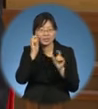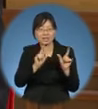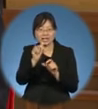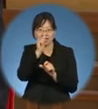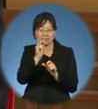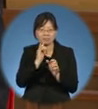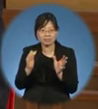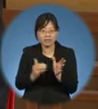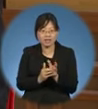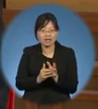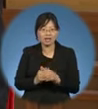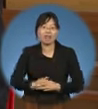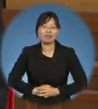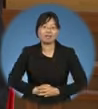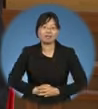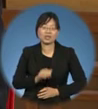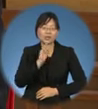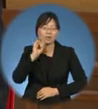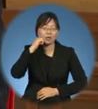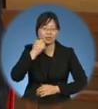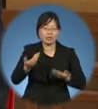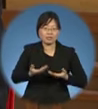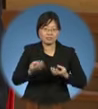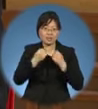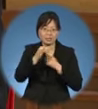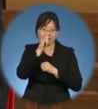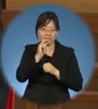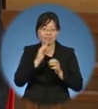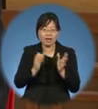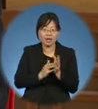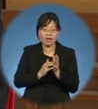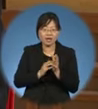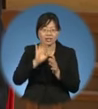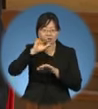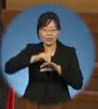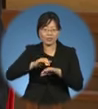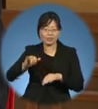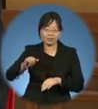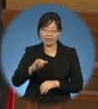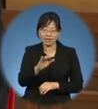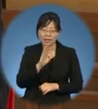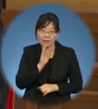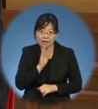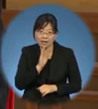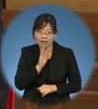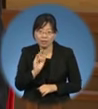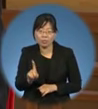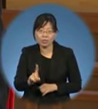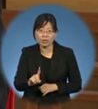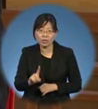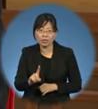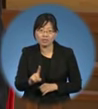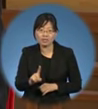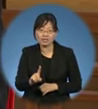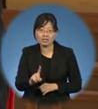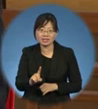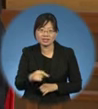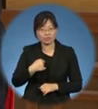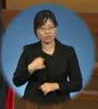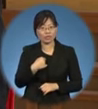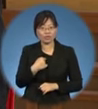하면서 참 어려운 일이 많았거든요. 연습 벌레셨다면서요. 뭐 그거는